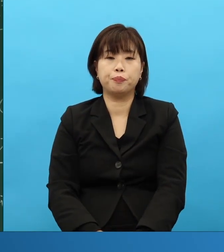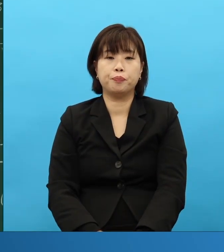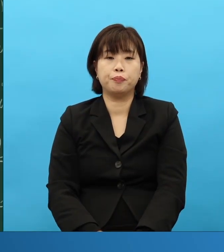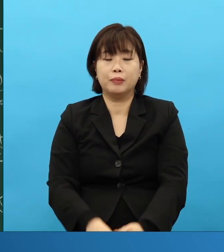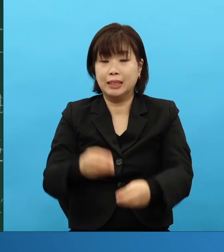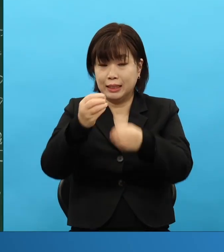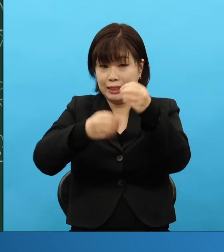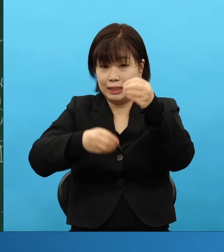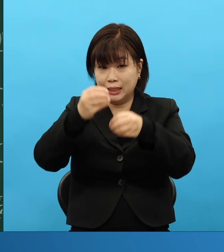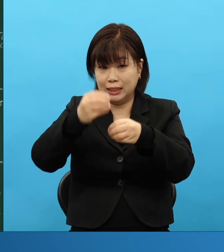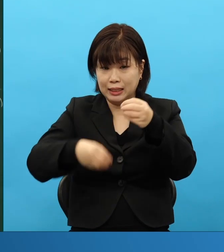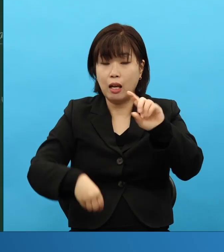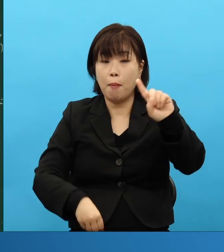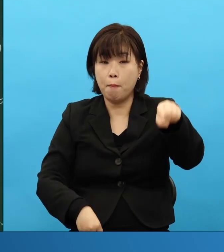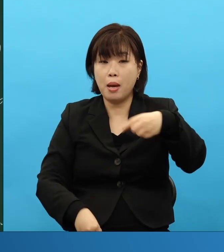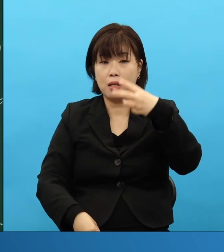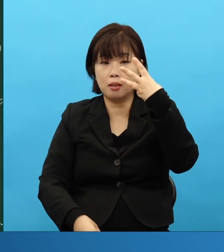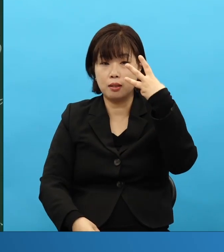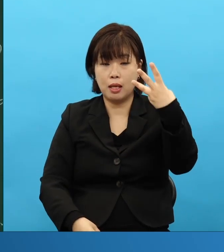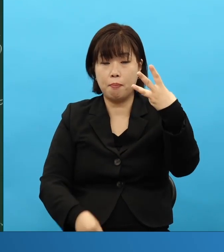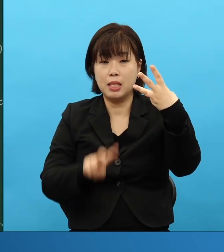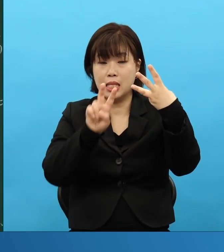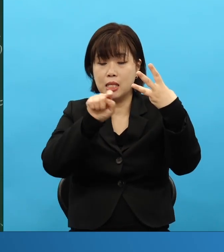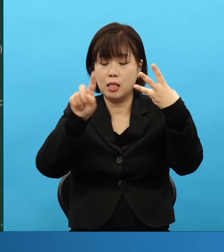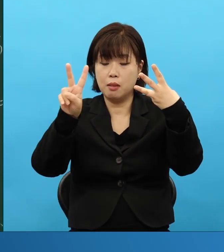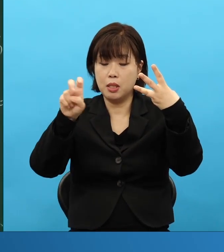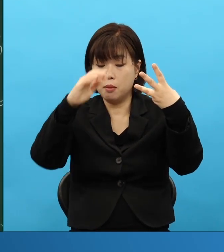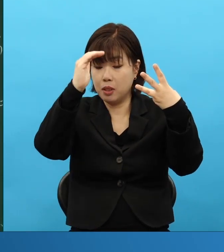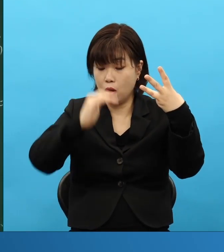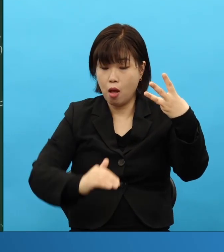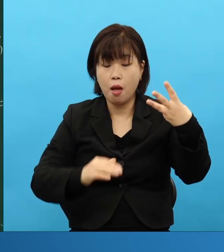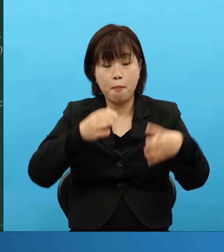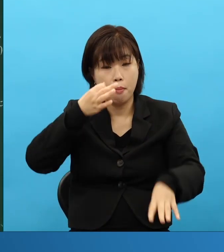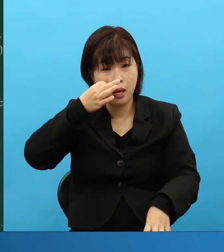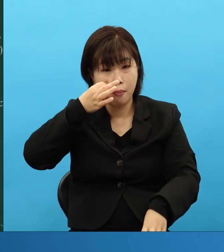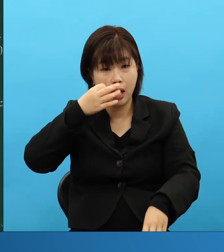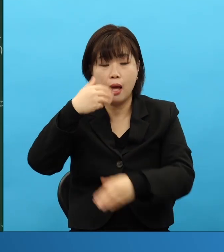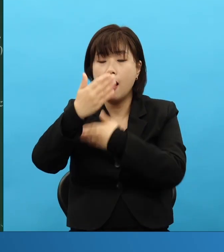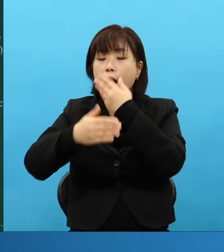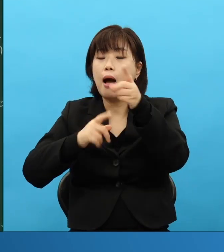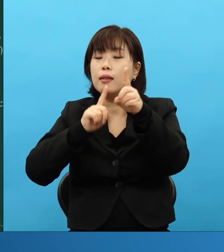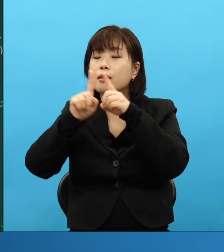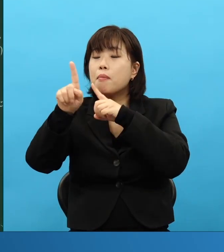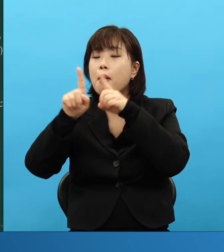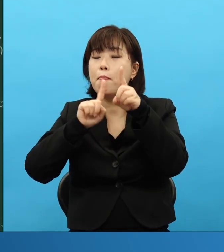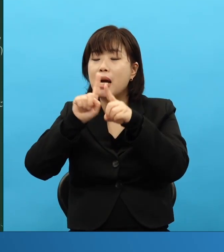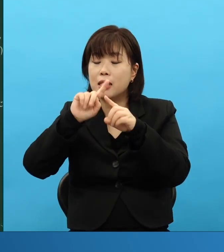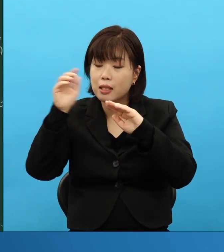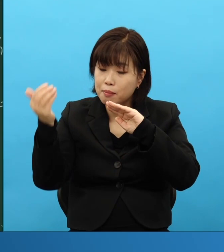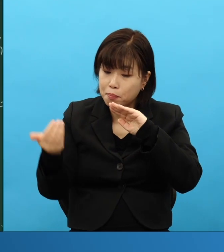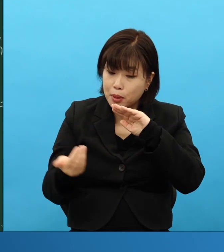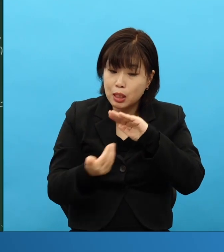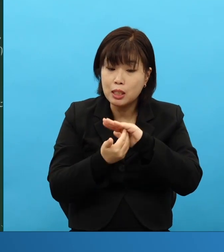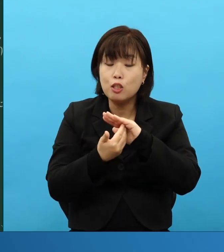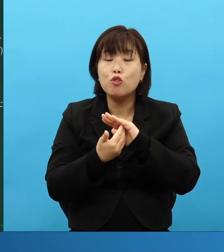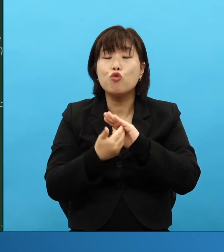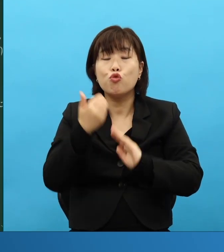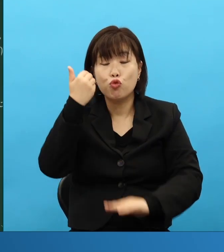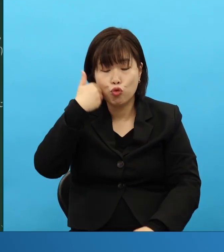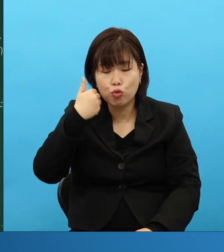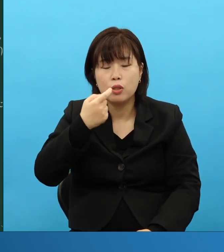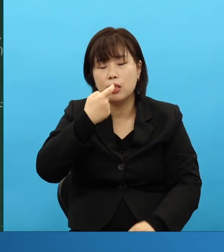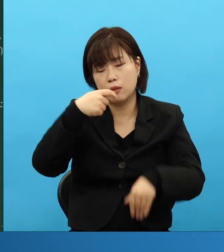세상 사람 전혀 모르는 거죠. 是世上的人根本不能知道的。 하나님의 말씀을 이루는 너희 천사요. 成就神话语的你们天使